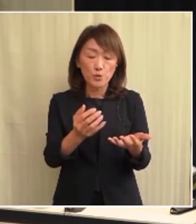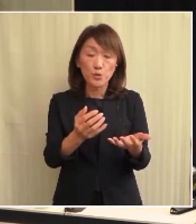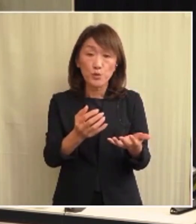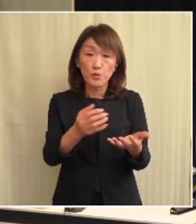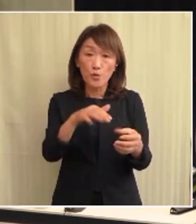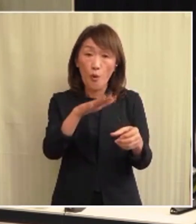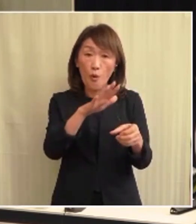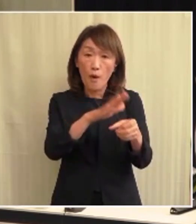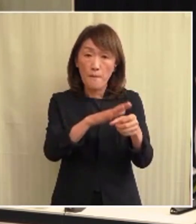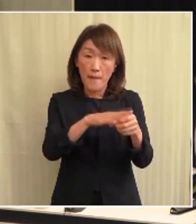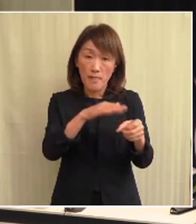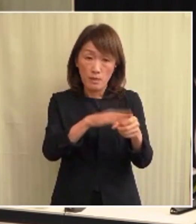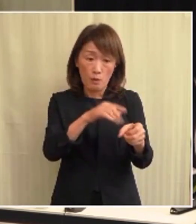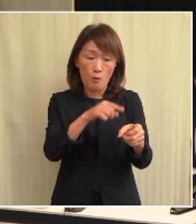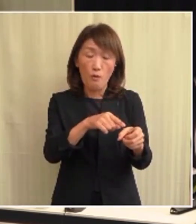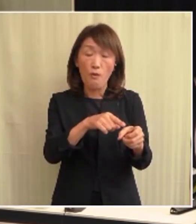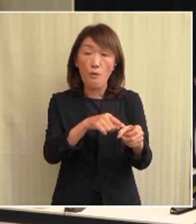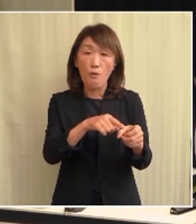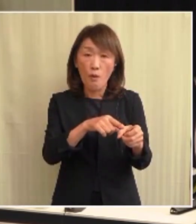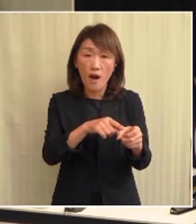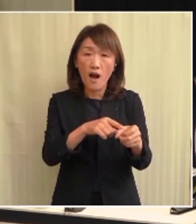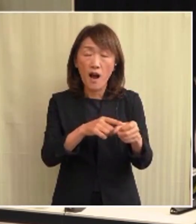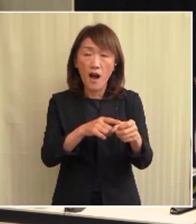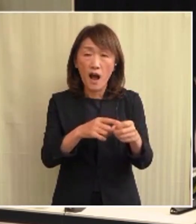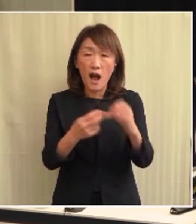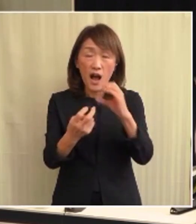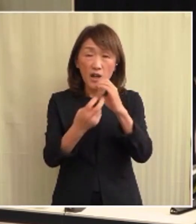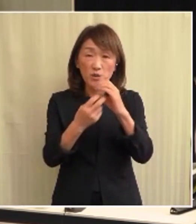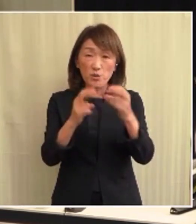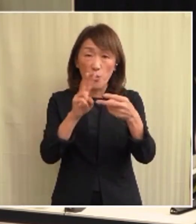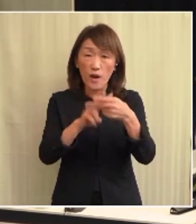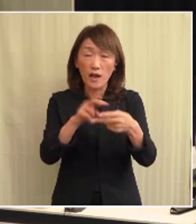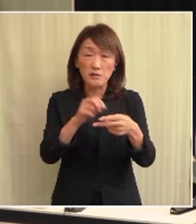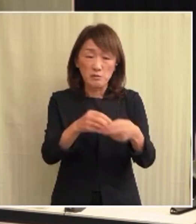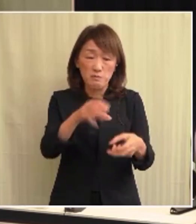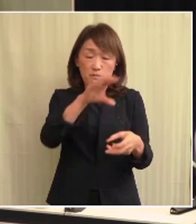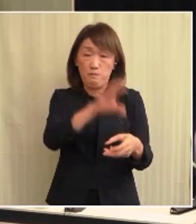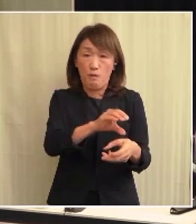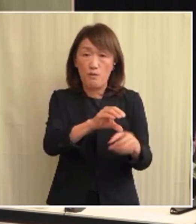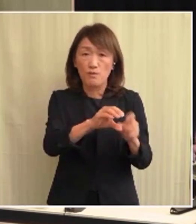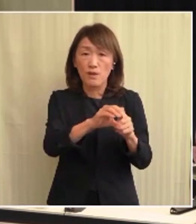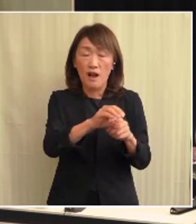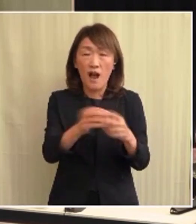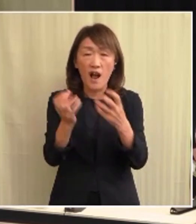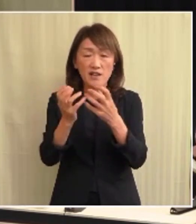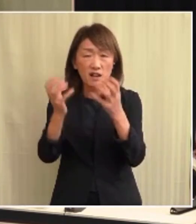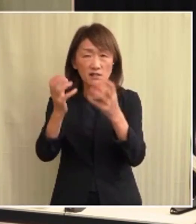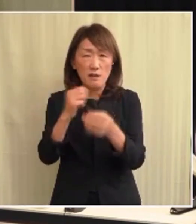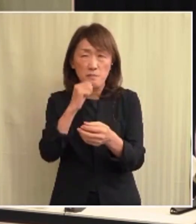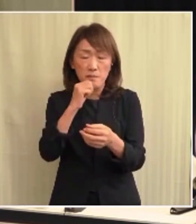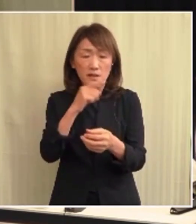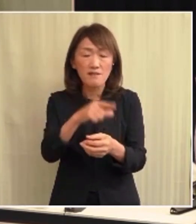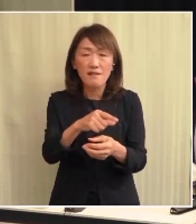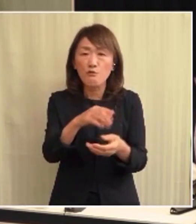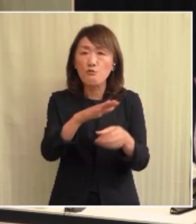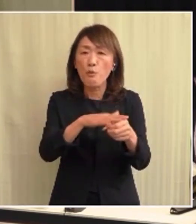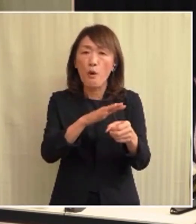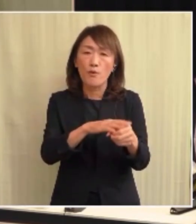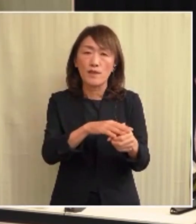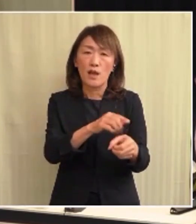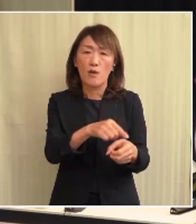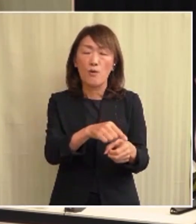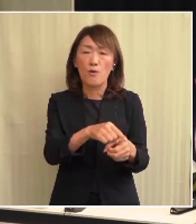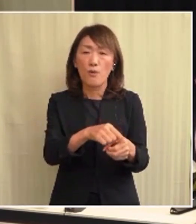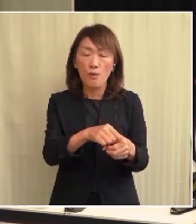ボリュームがある弁当っていうとやっぱり本当にとんかつがドーンと乗ってて、そんなに野菜がっていうような形にどう